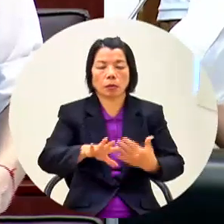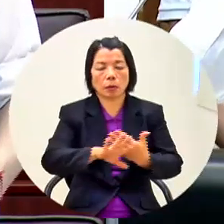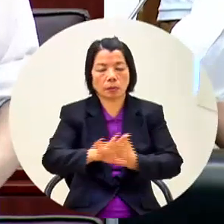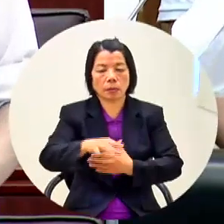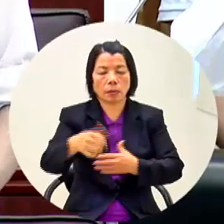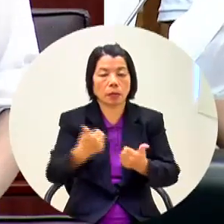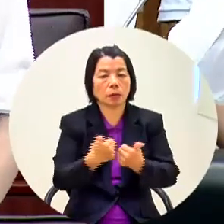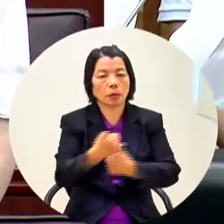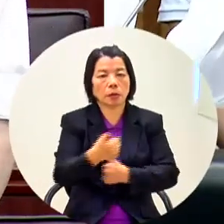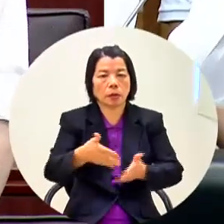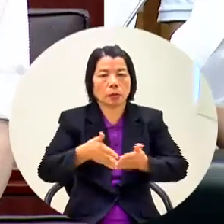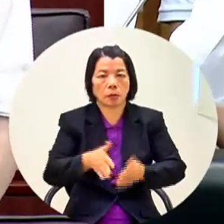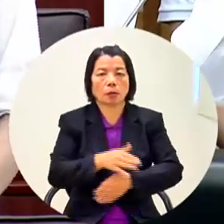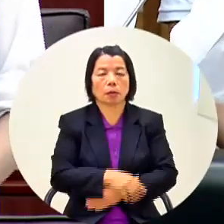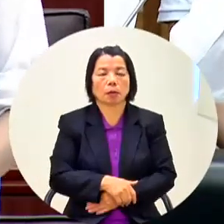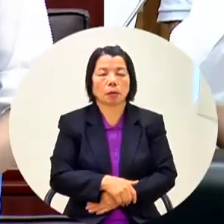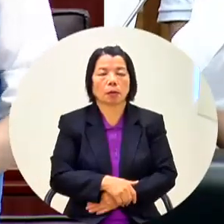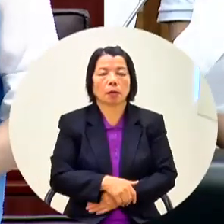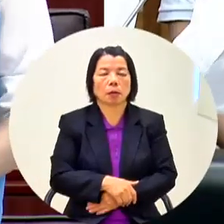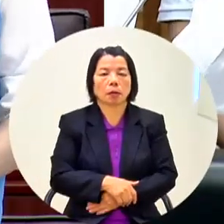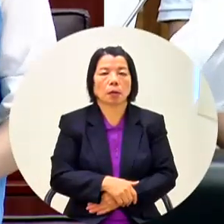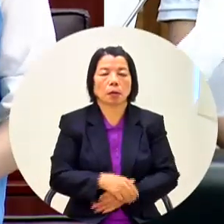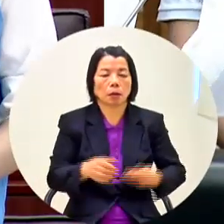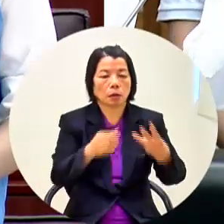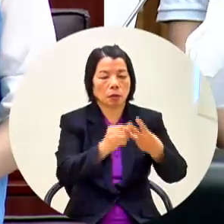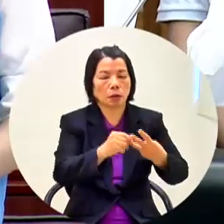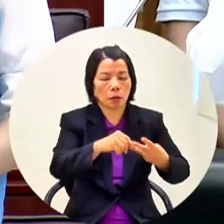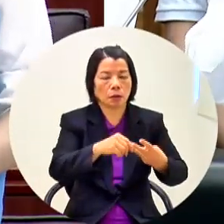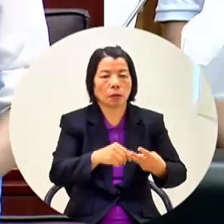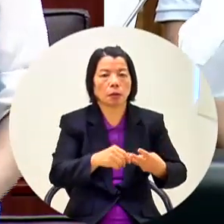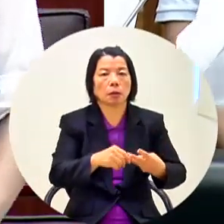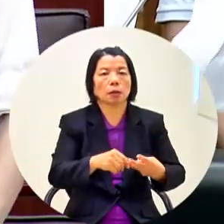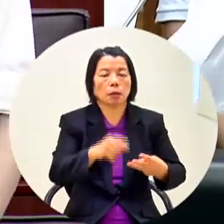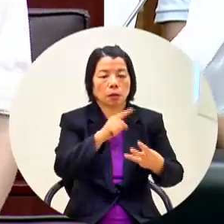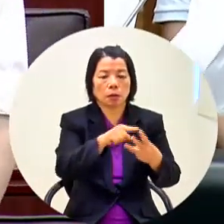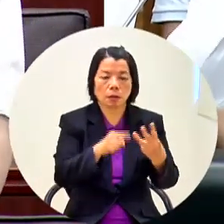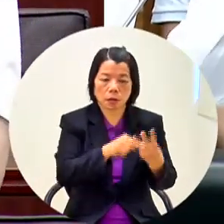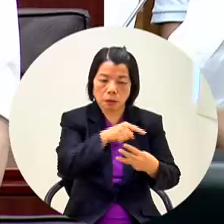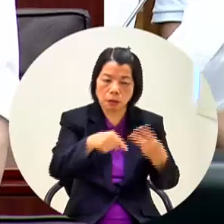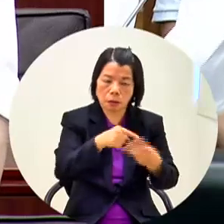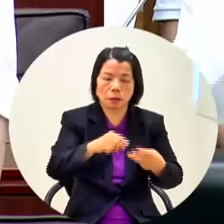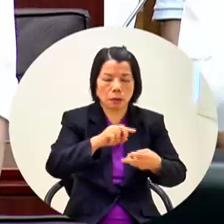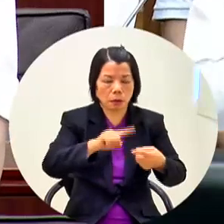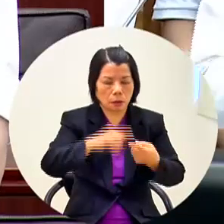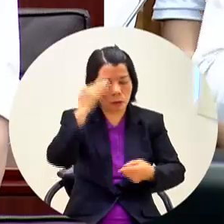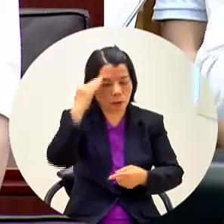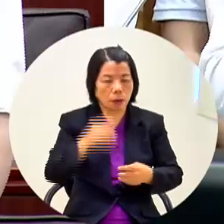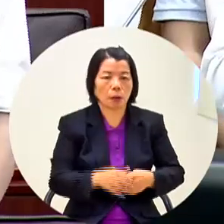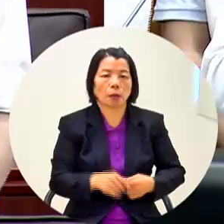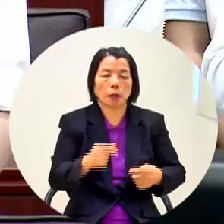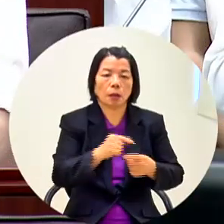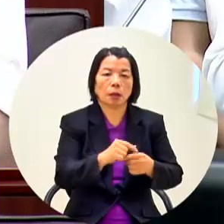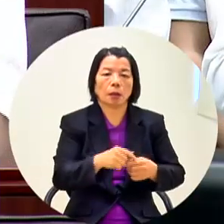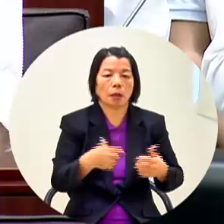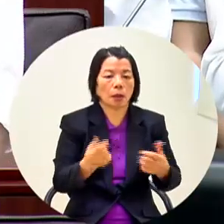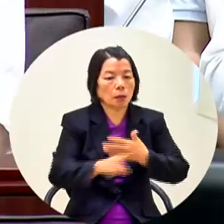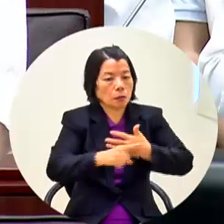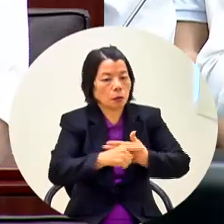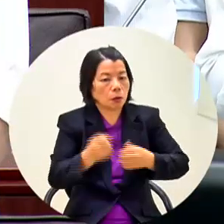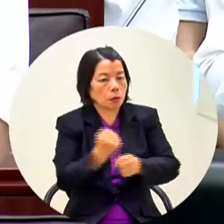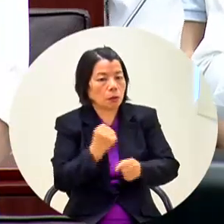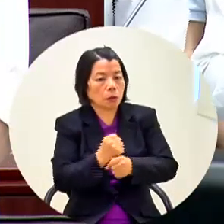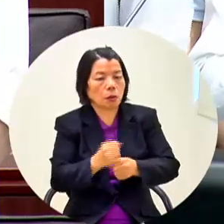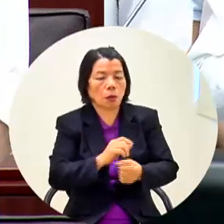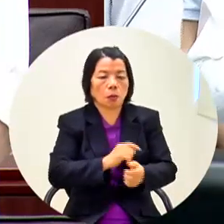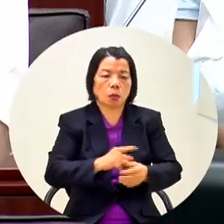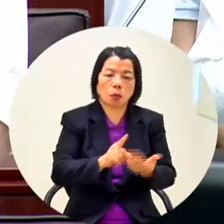呢。 谢谢。 是不是伊个三个道歉？你是不是当先向我起名呐、啊？制造恐慌，二倍金乱用，吼、哦！阿、啊、哥，你无要即摆